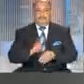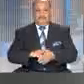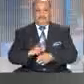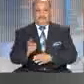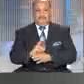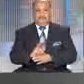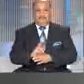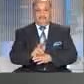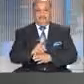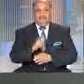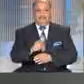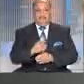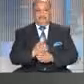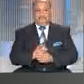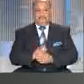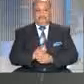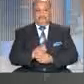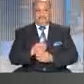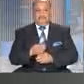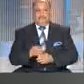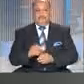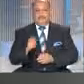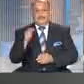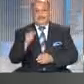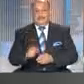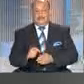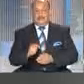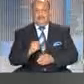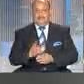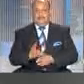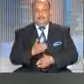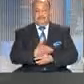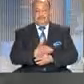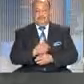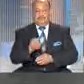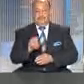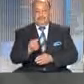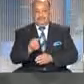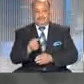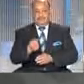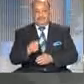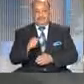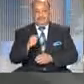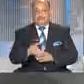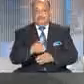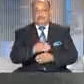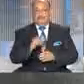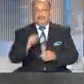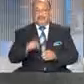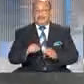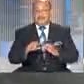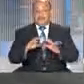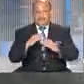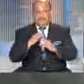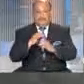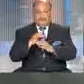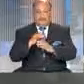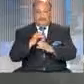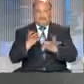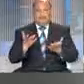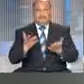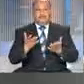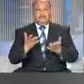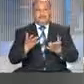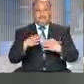اللصيقة والمراقبة المدقة وأخذ العينات وإرسالها إلى المخبر الوطني مصدق عليه، مخبر مصدق عليه على